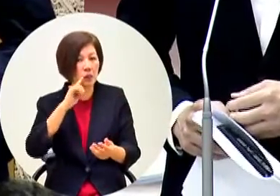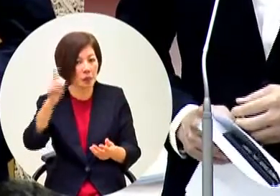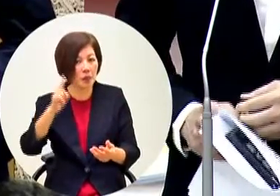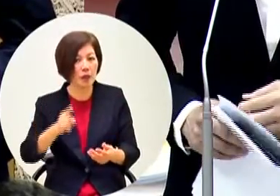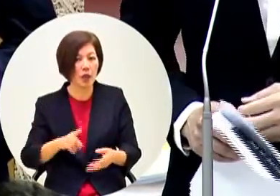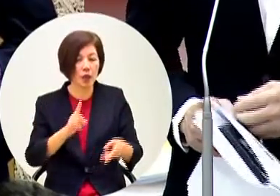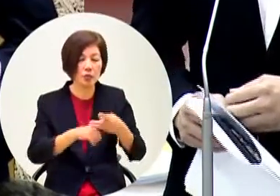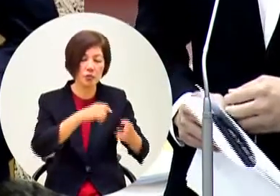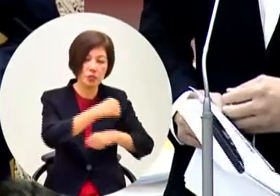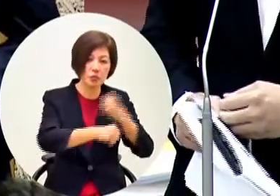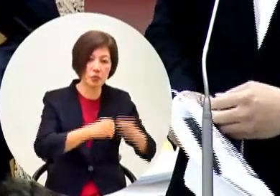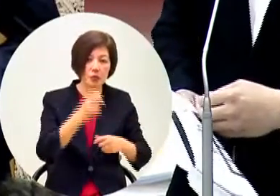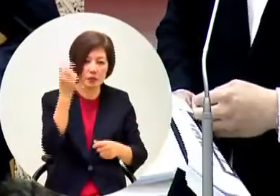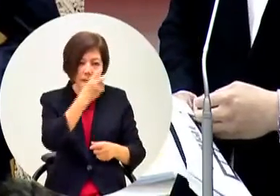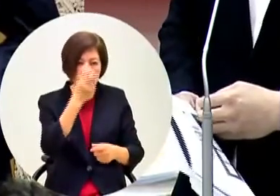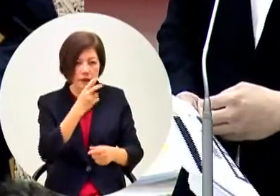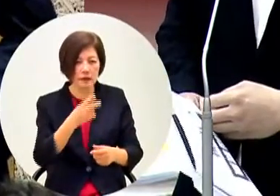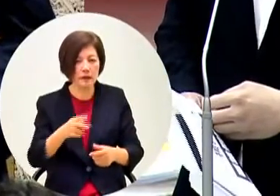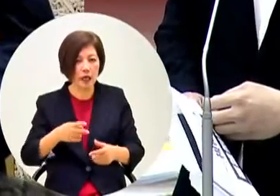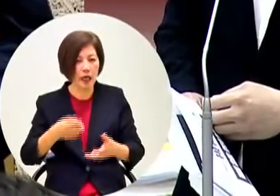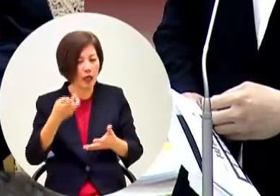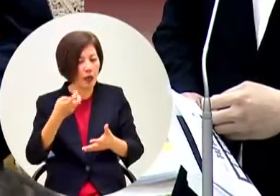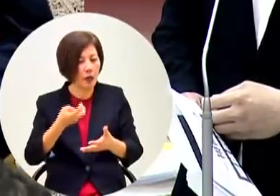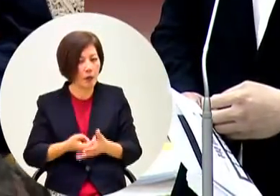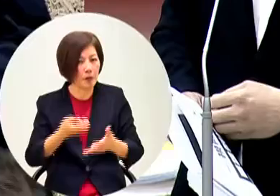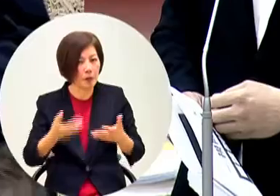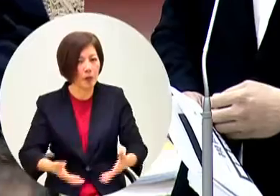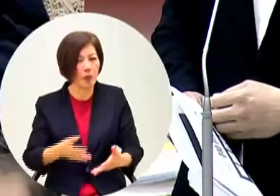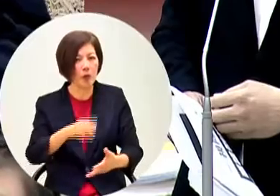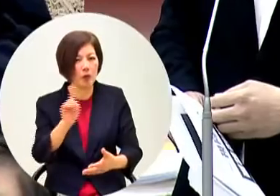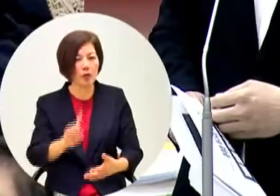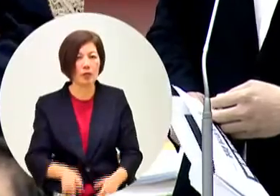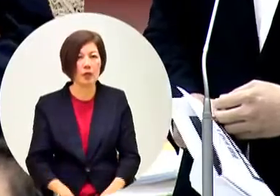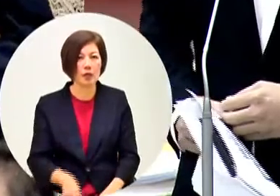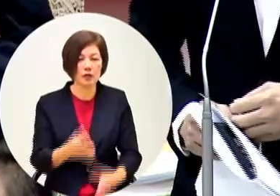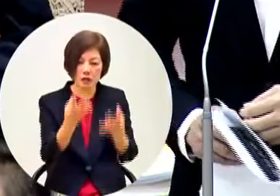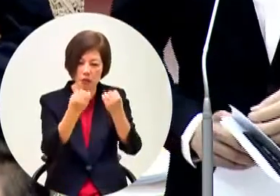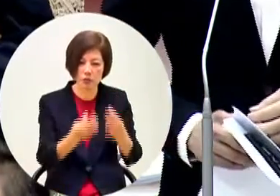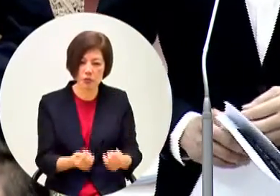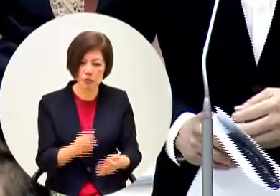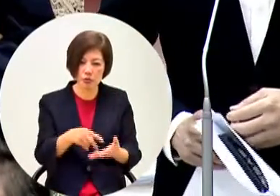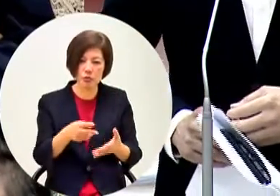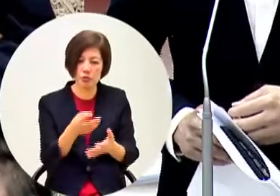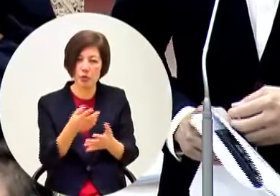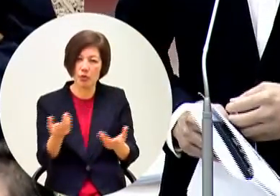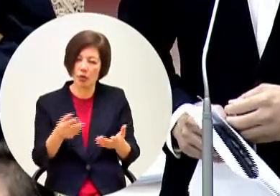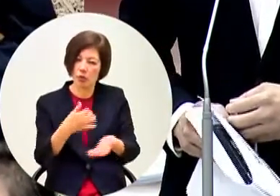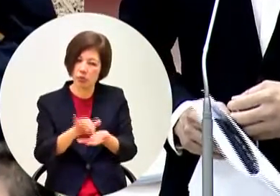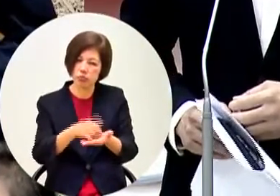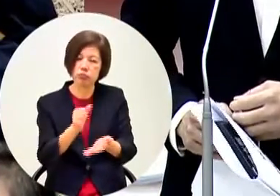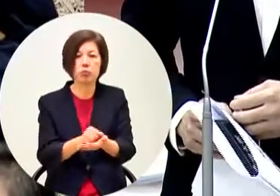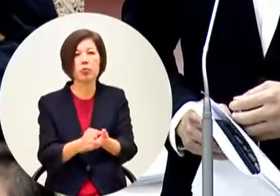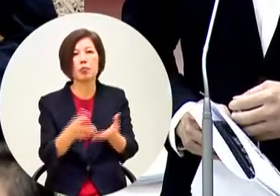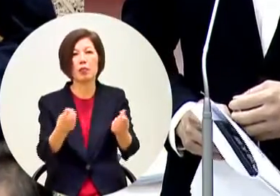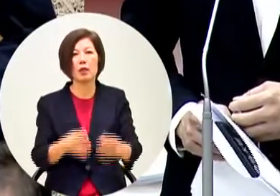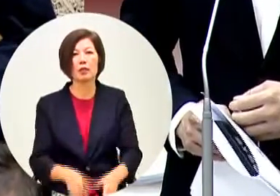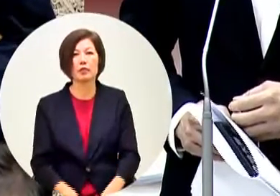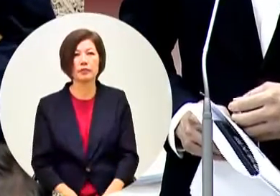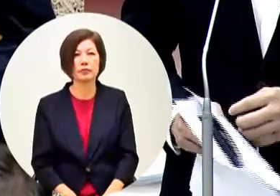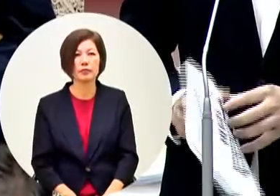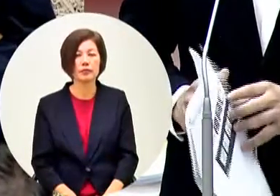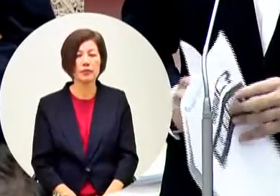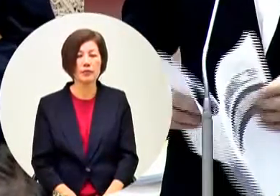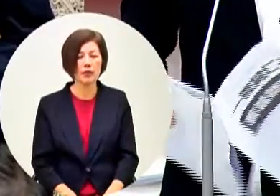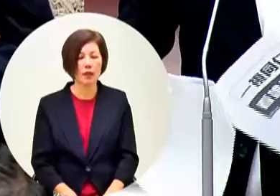查报非常严重而去拆的？ 那个根源报告这个数据我没有统计出来。 我了解到大部分都是因为检举 案，不过我们整